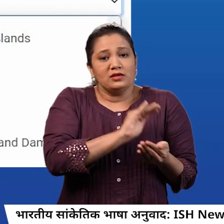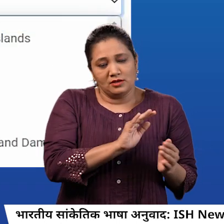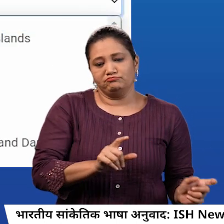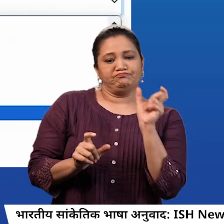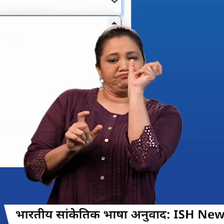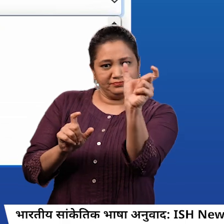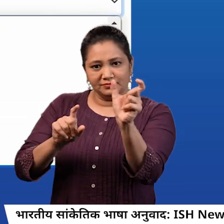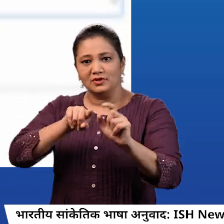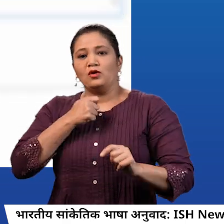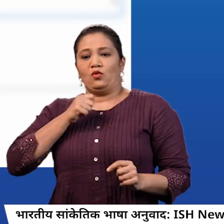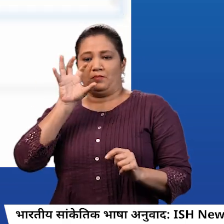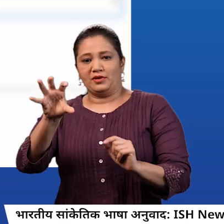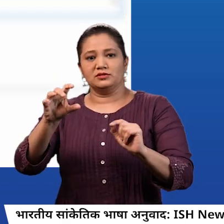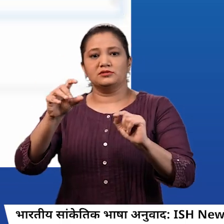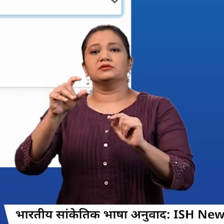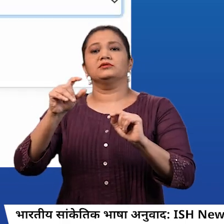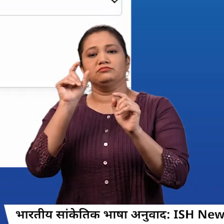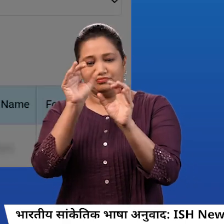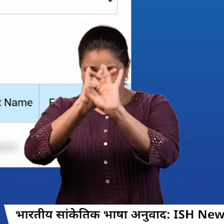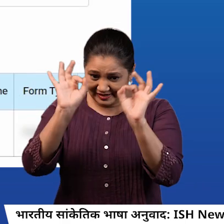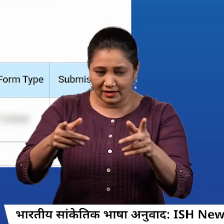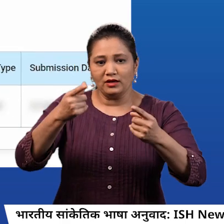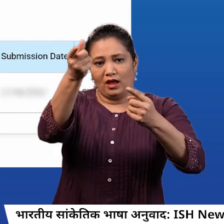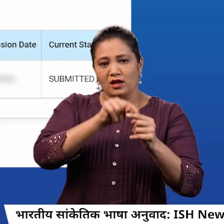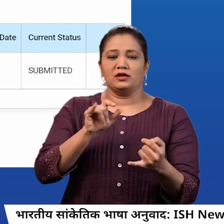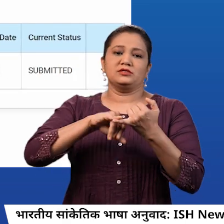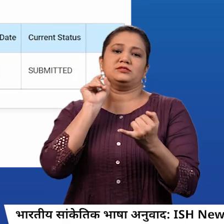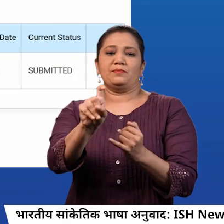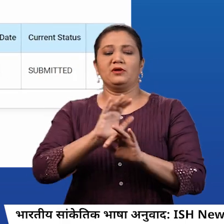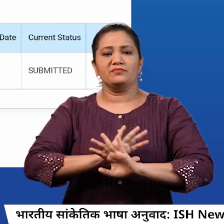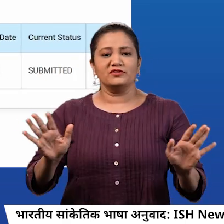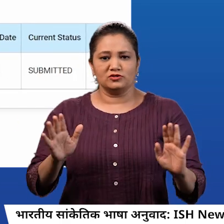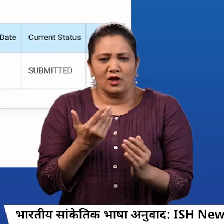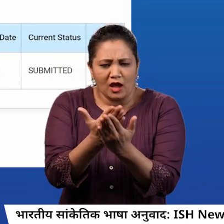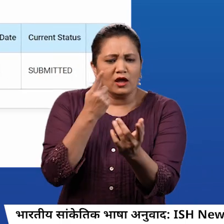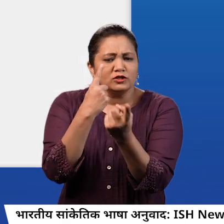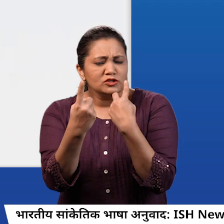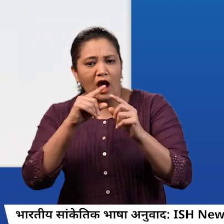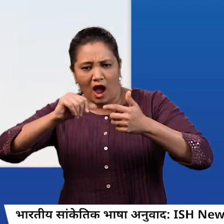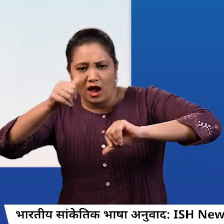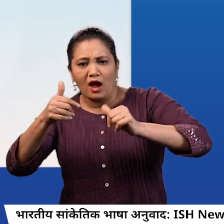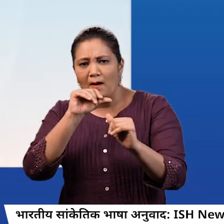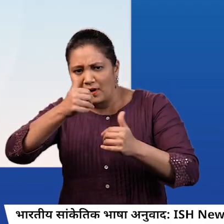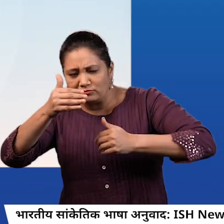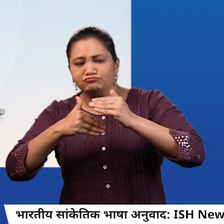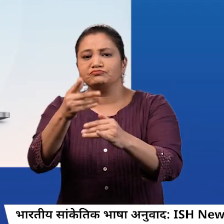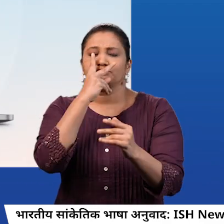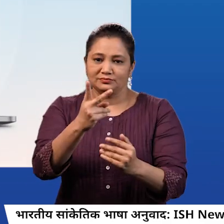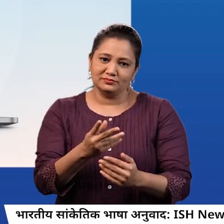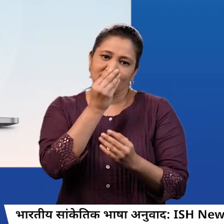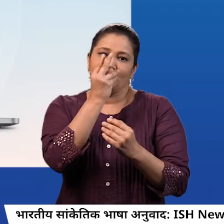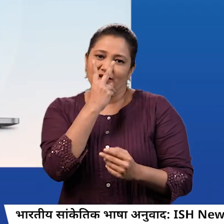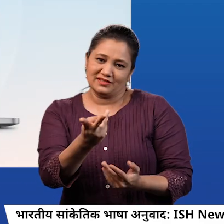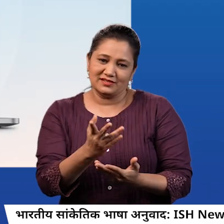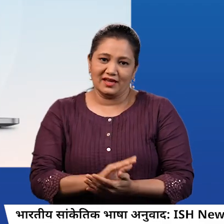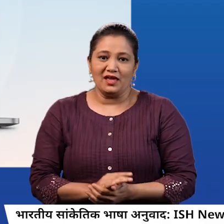देऊन सबमिट हे बटन दाबून आपण आपल्या अर्जाची स्थितीगती जाणून घेऊ शकतो. पाहिलंत, मतदार यादीमधल्या आपल्या